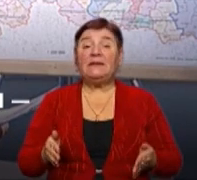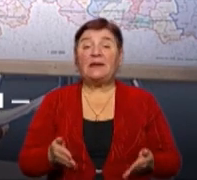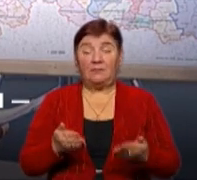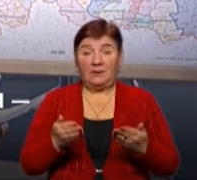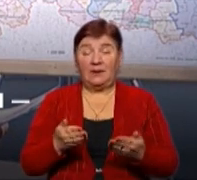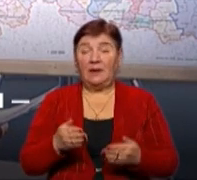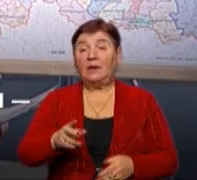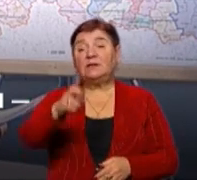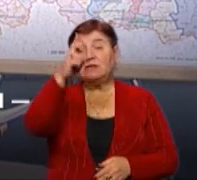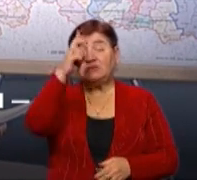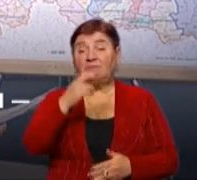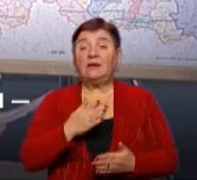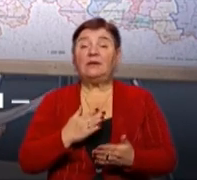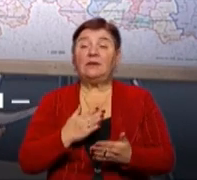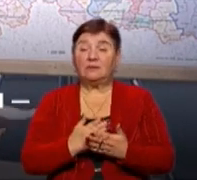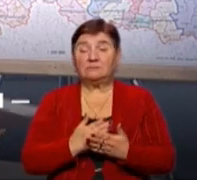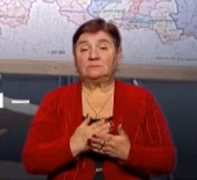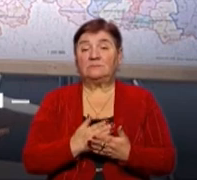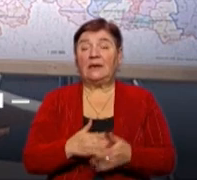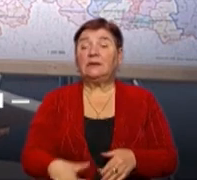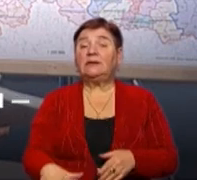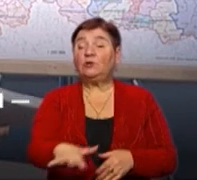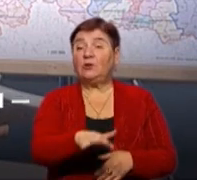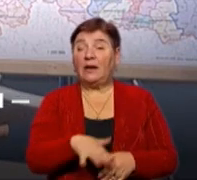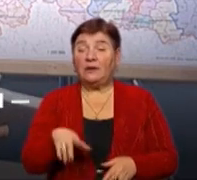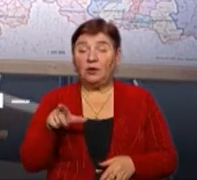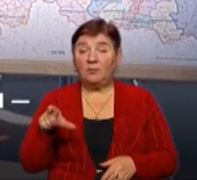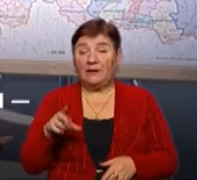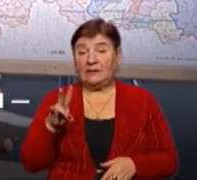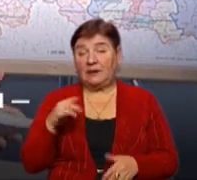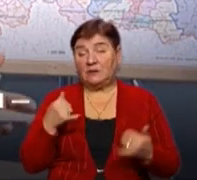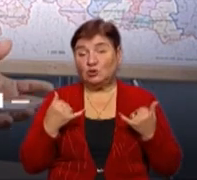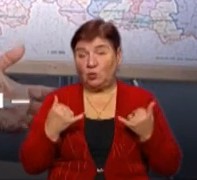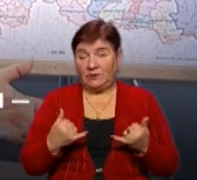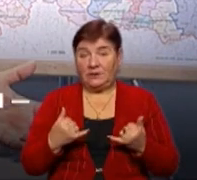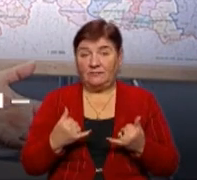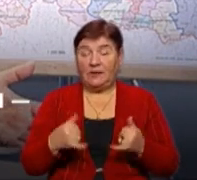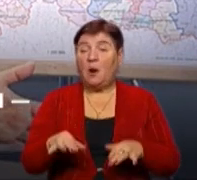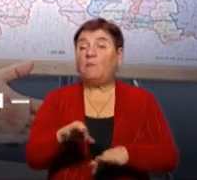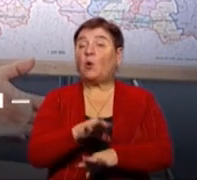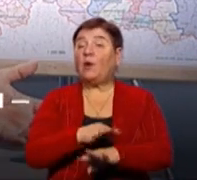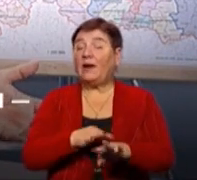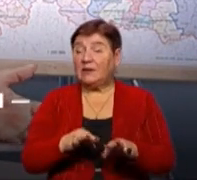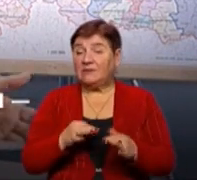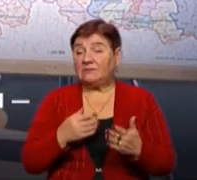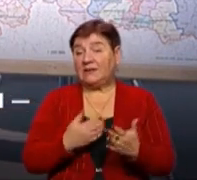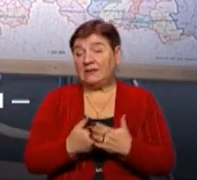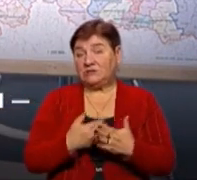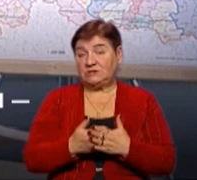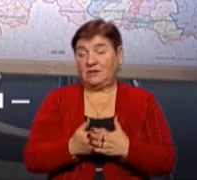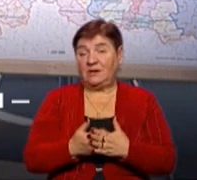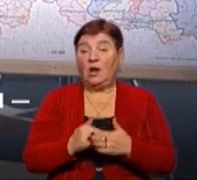підтримки держави є і територіальні громади на сьогодні. Тобто, але проєктів належних